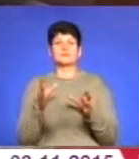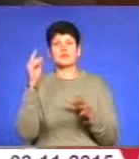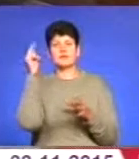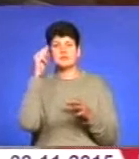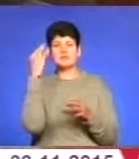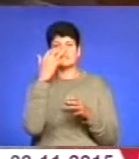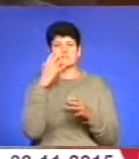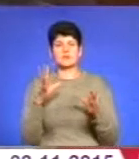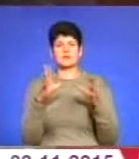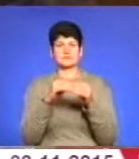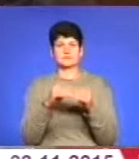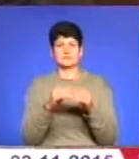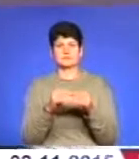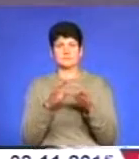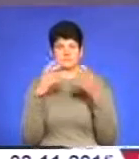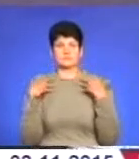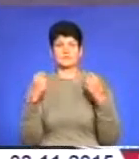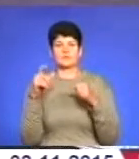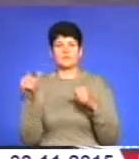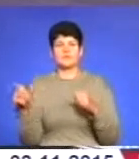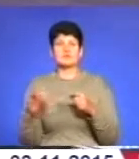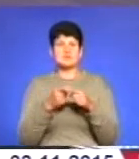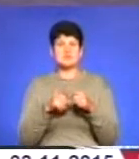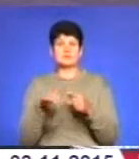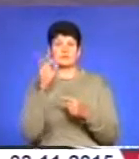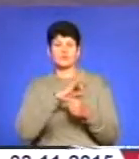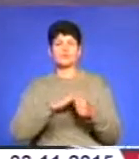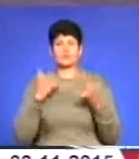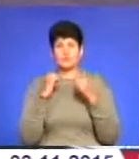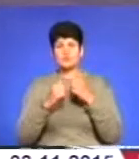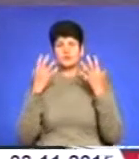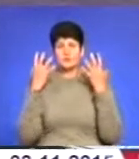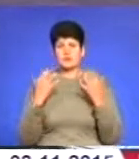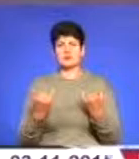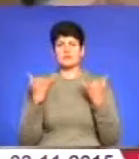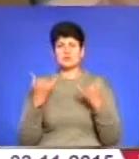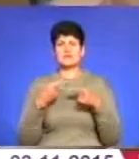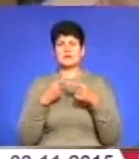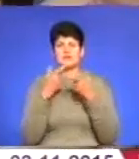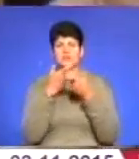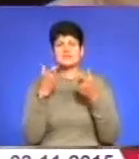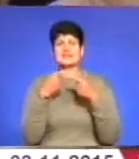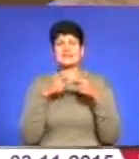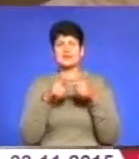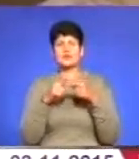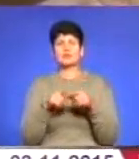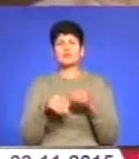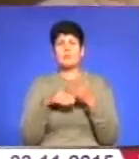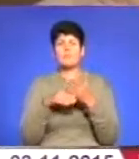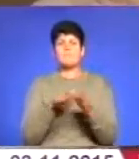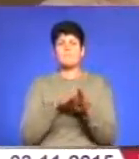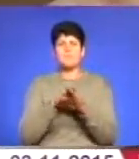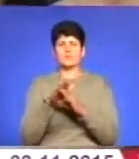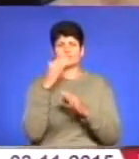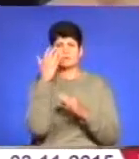Усі вони активно використовують у повсякденній роботі сучасні інформаційні технології, які допомагають повністю